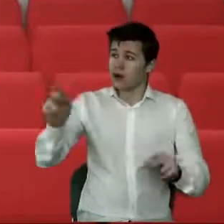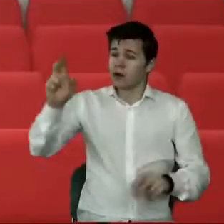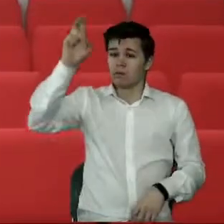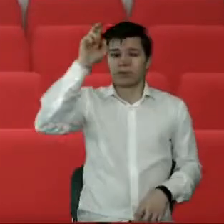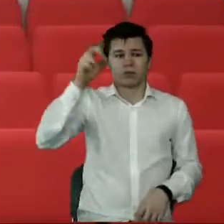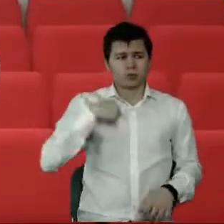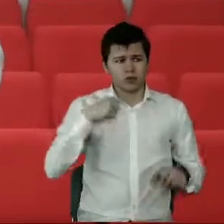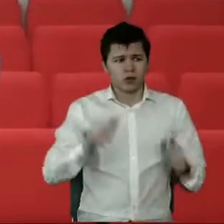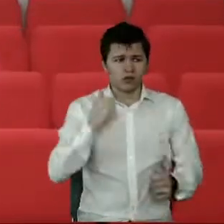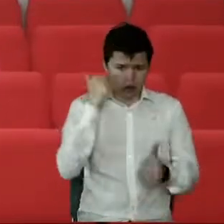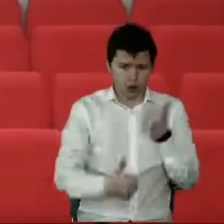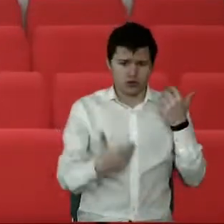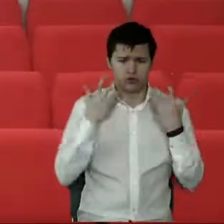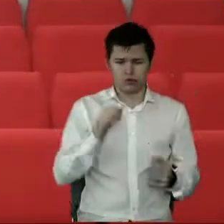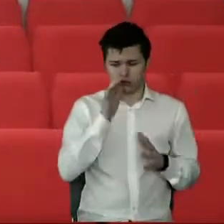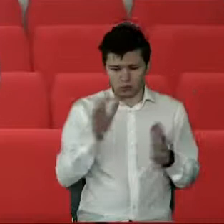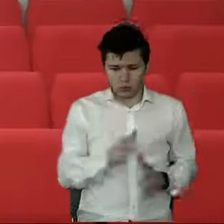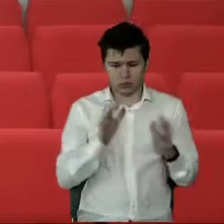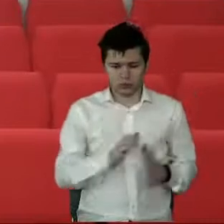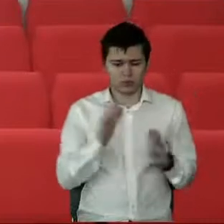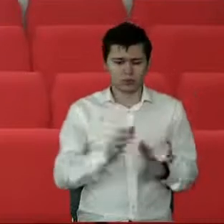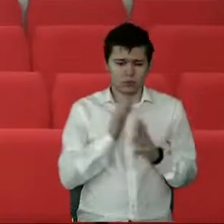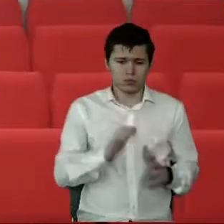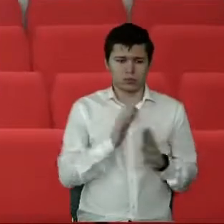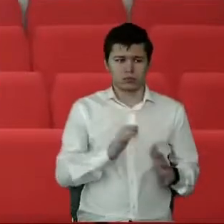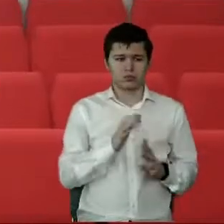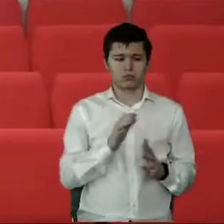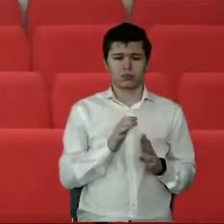можешь каждый день соблюдать себя в чистоте от греха.